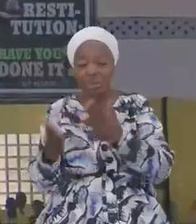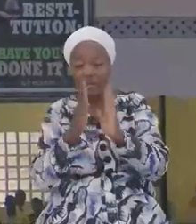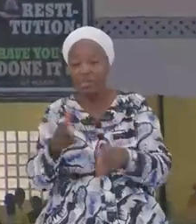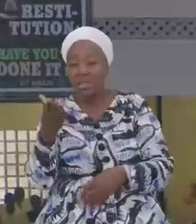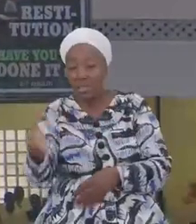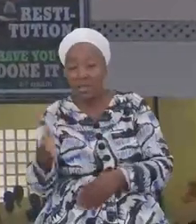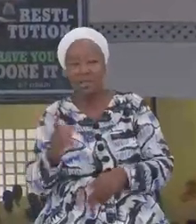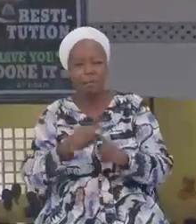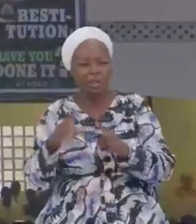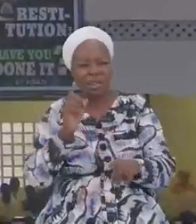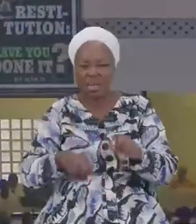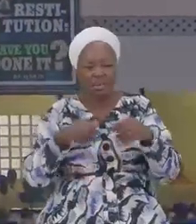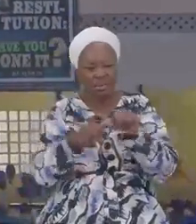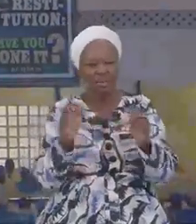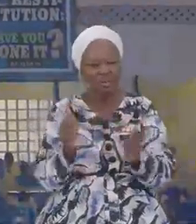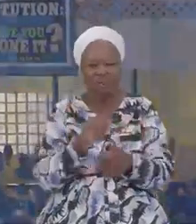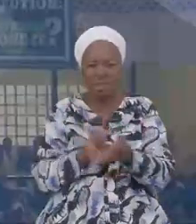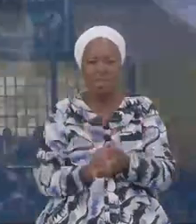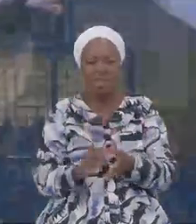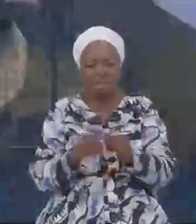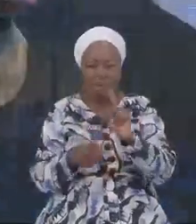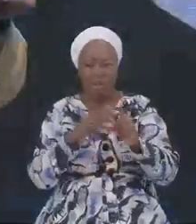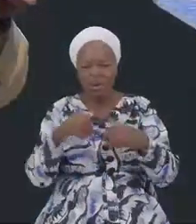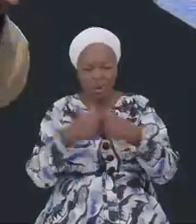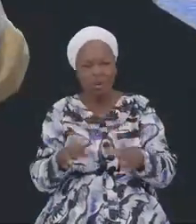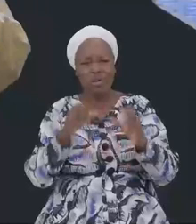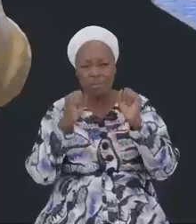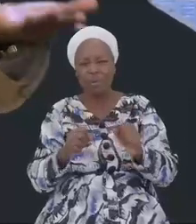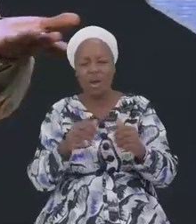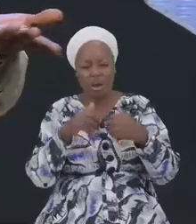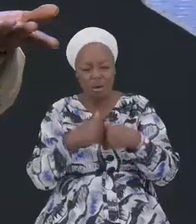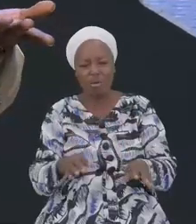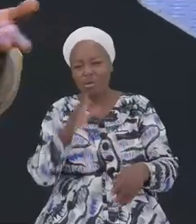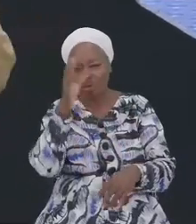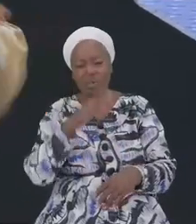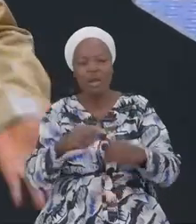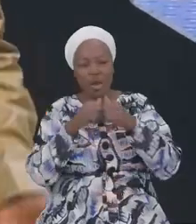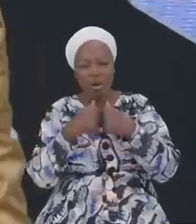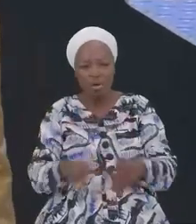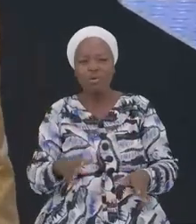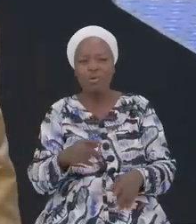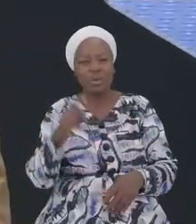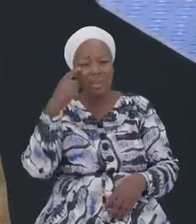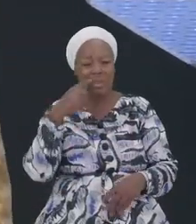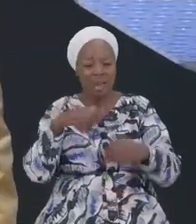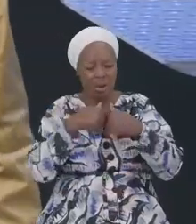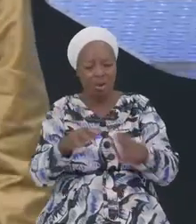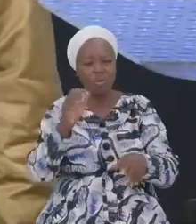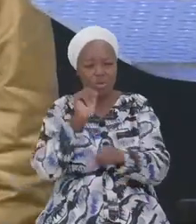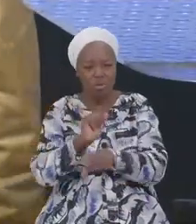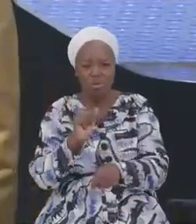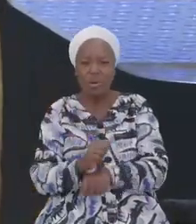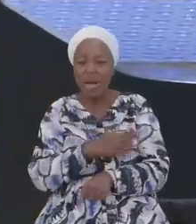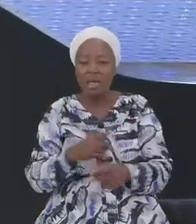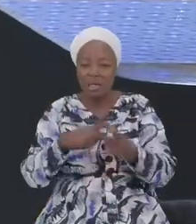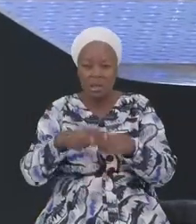Il a perdu, numéro un, il a perdu sa vision. Il a perdu sa puissance, l'occultisme. Il a perdu sa vision. Et il a perdu son emploi. Et